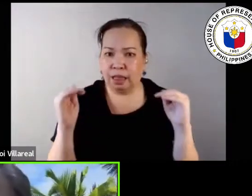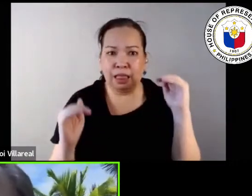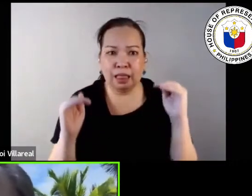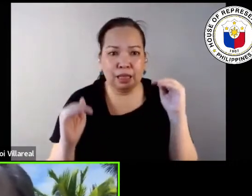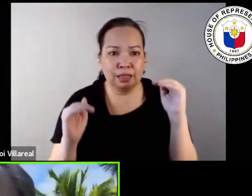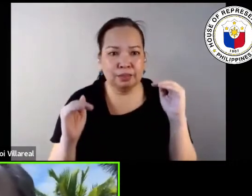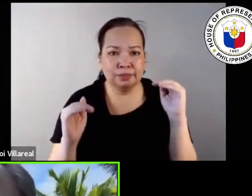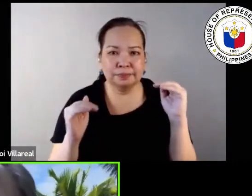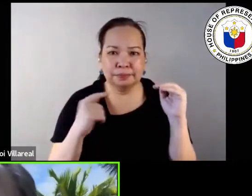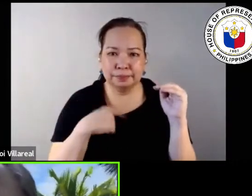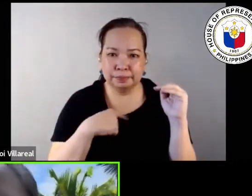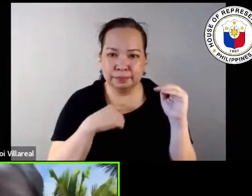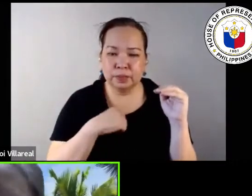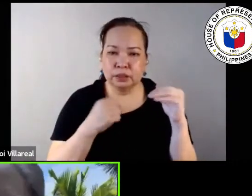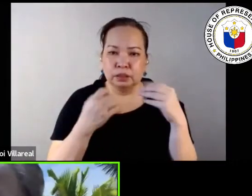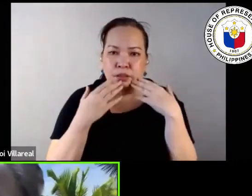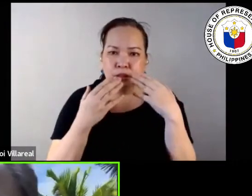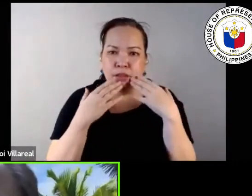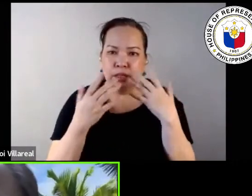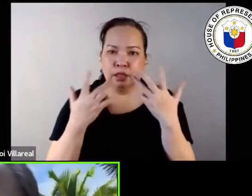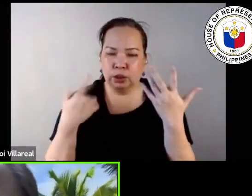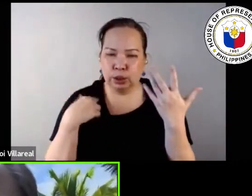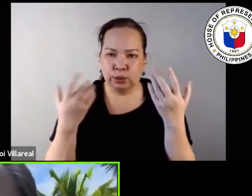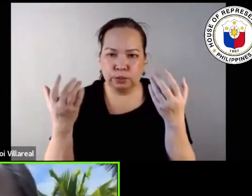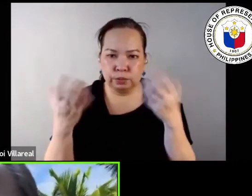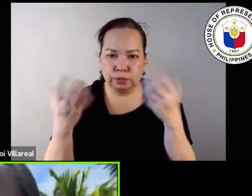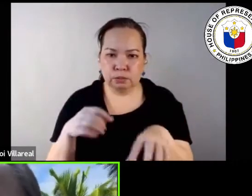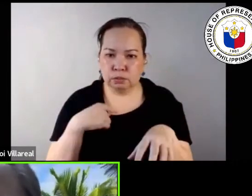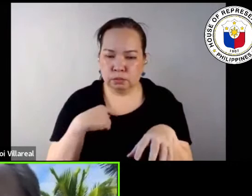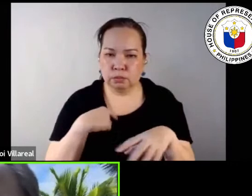Maraming salamat po at nabigyan po ako ng pagkakataon na